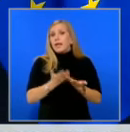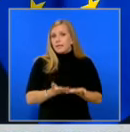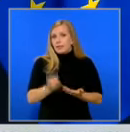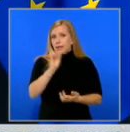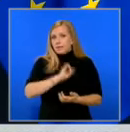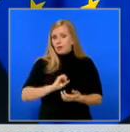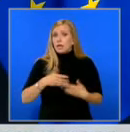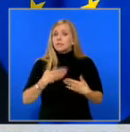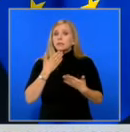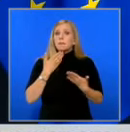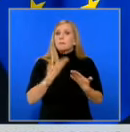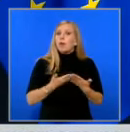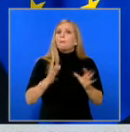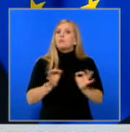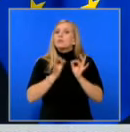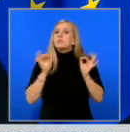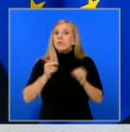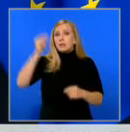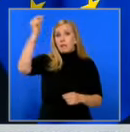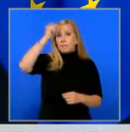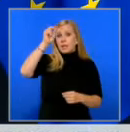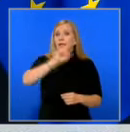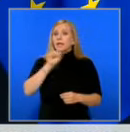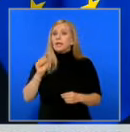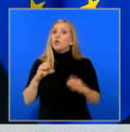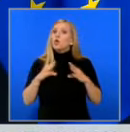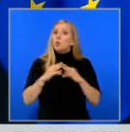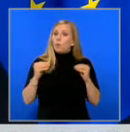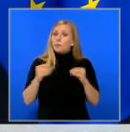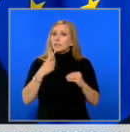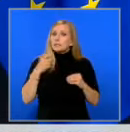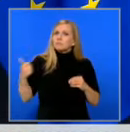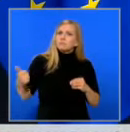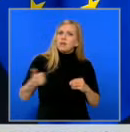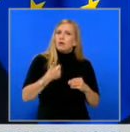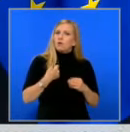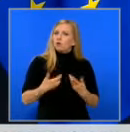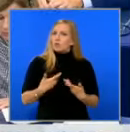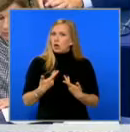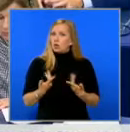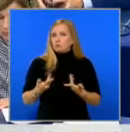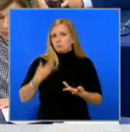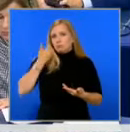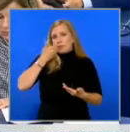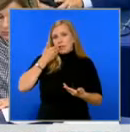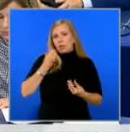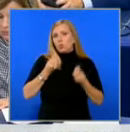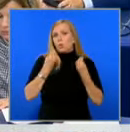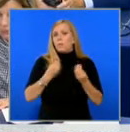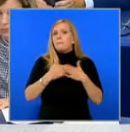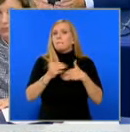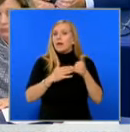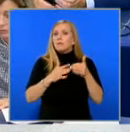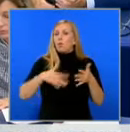и искам да благодаря по-специално на българия и румъния за водещата им роля в прилагането на добри практики в